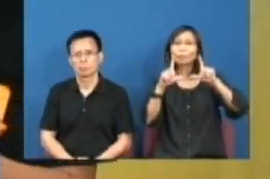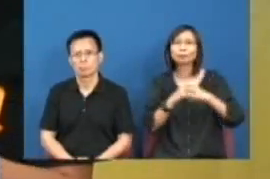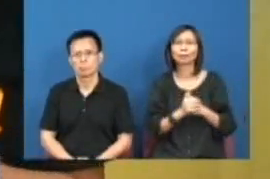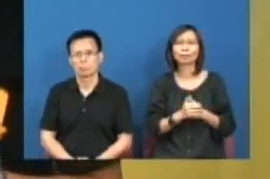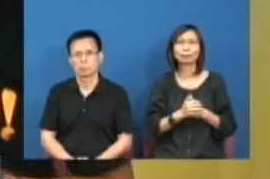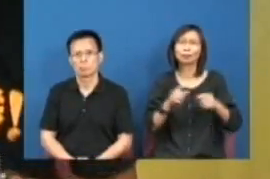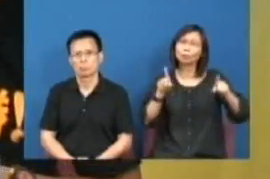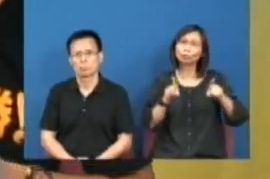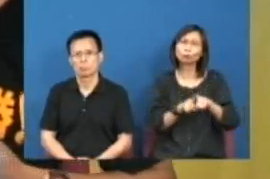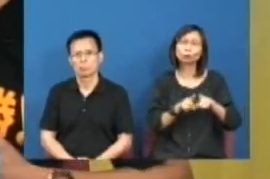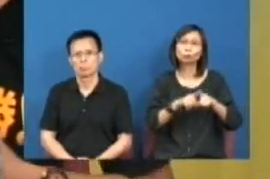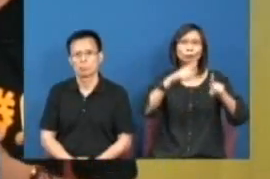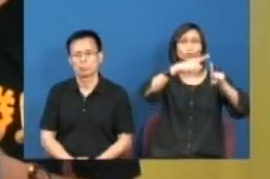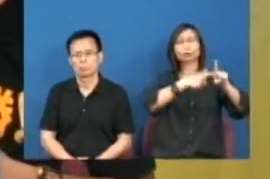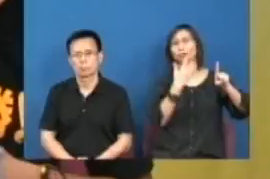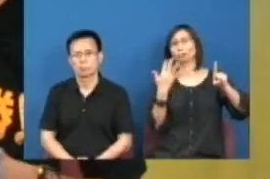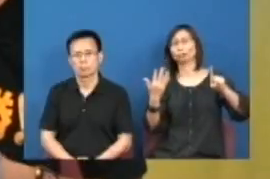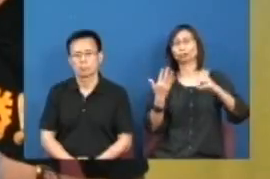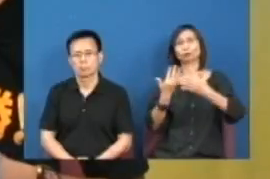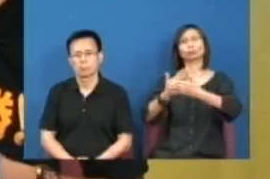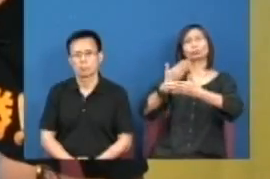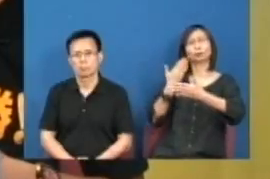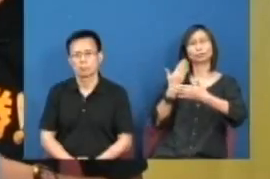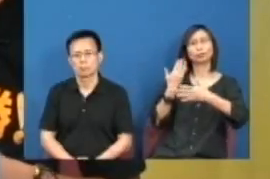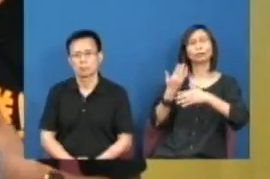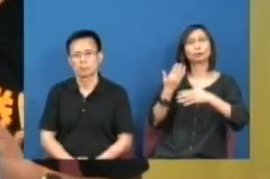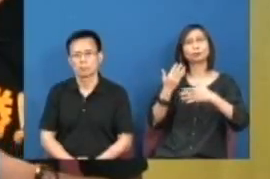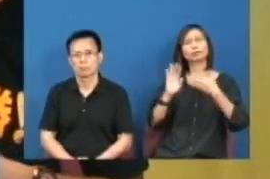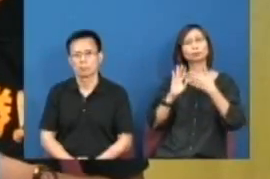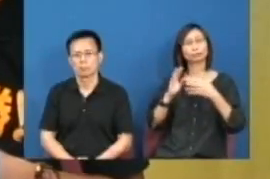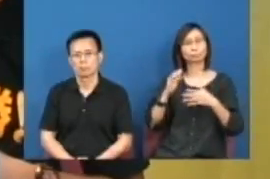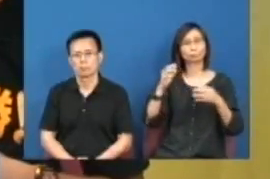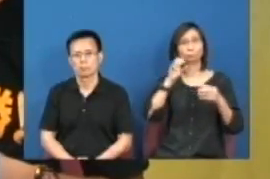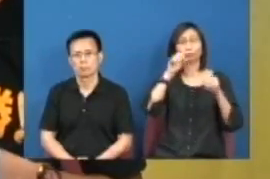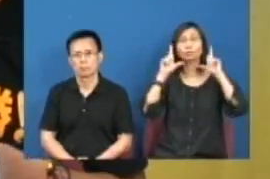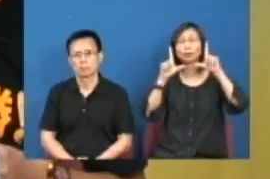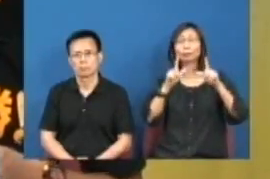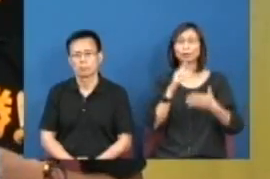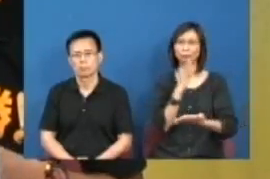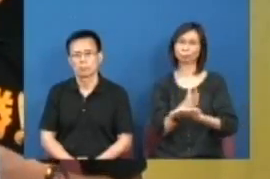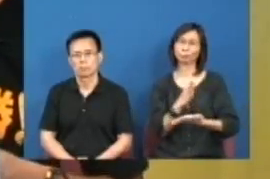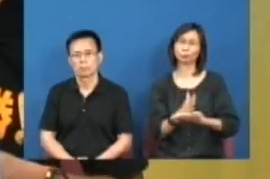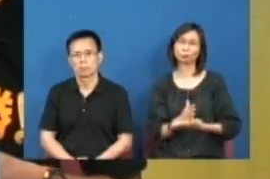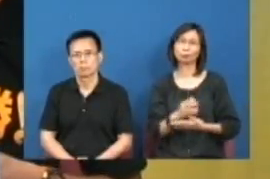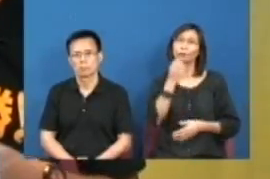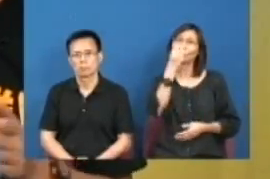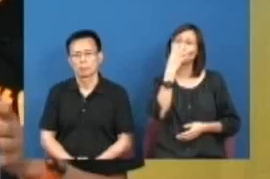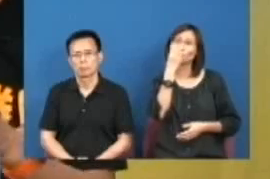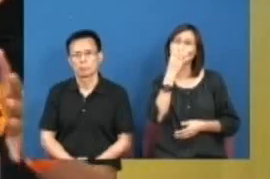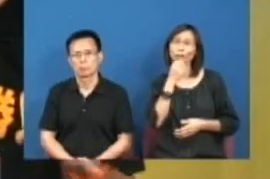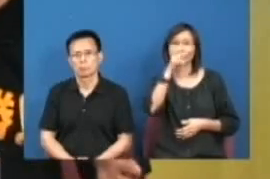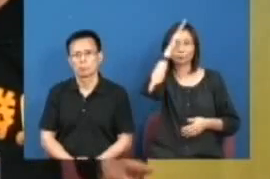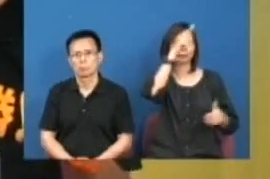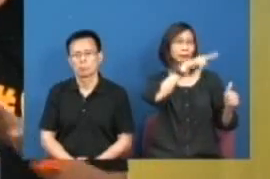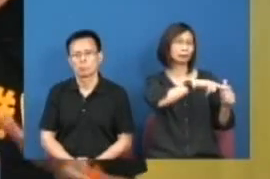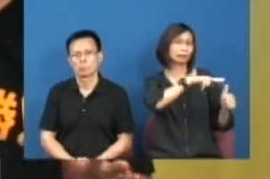後答嘅數目亦都可能唔一樣。咁但係無論如何點都好啊，即係香港本身嗰、那個即係政治光譜本身仍然都係一個